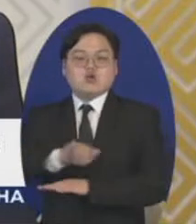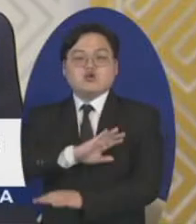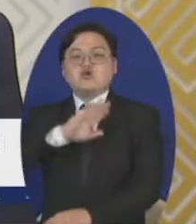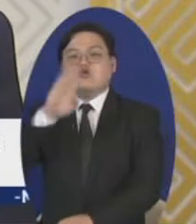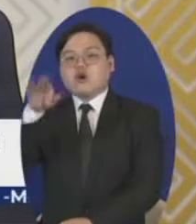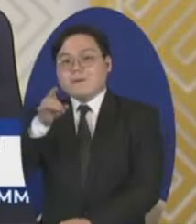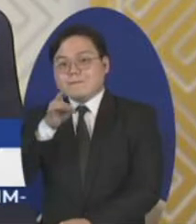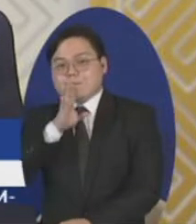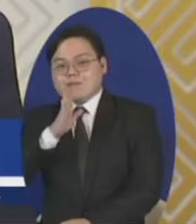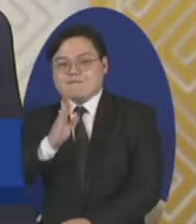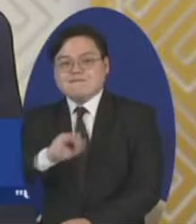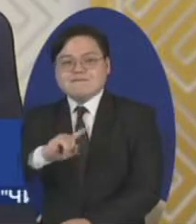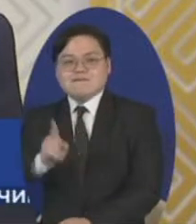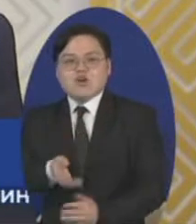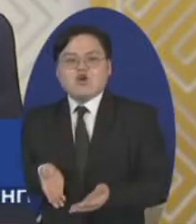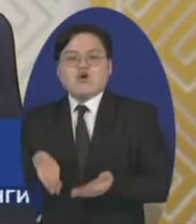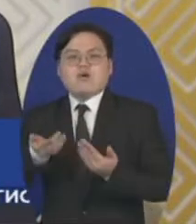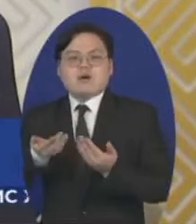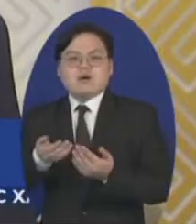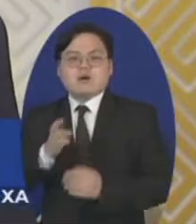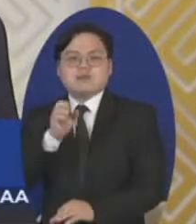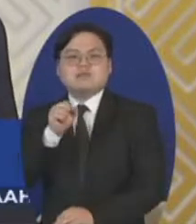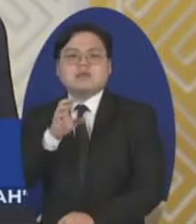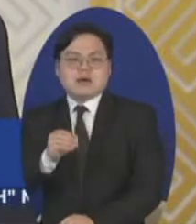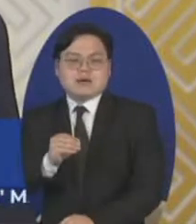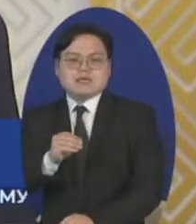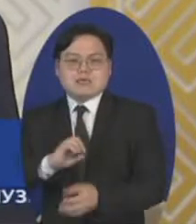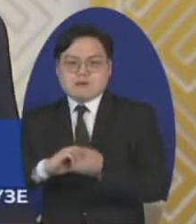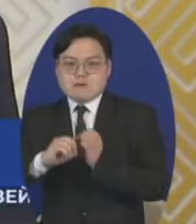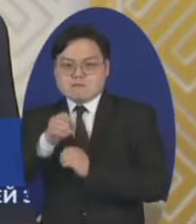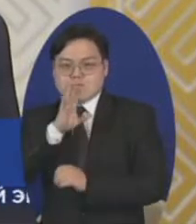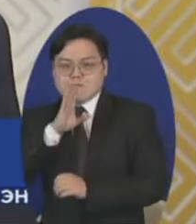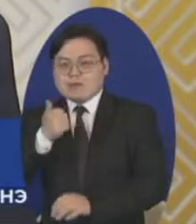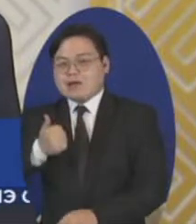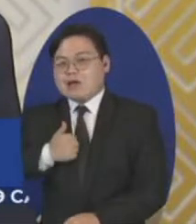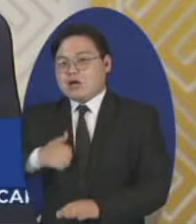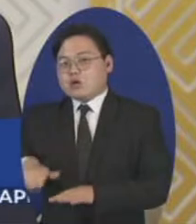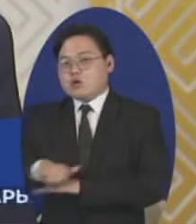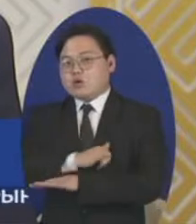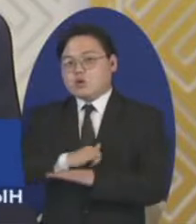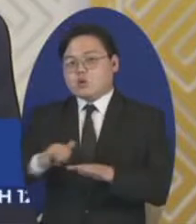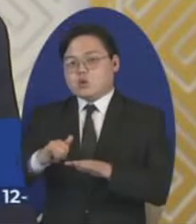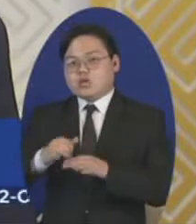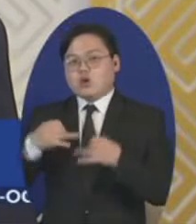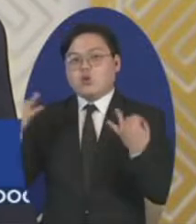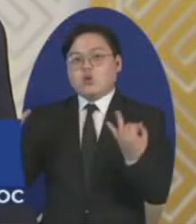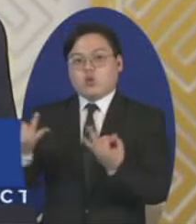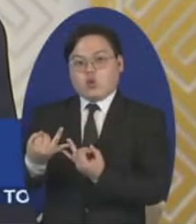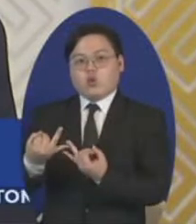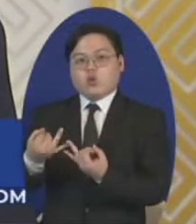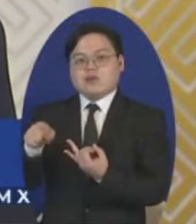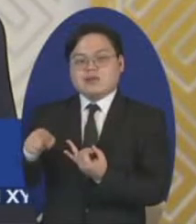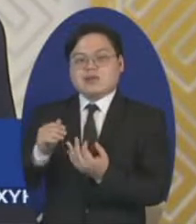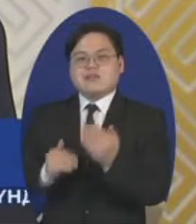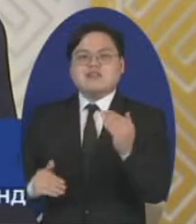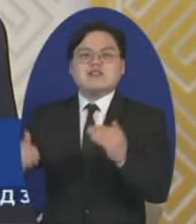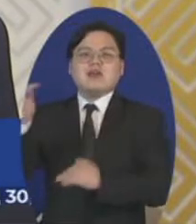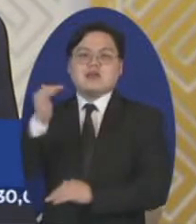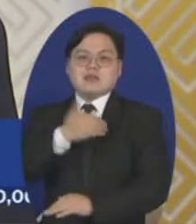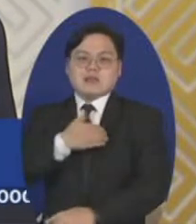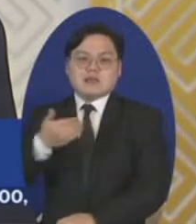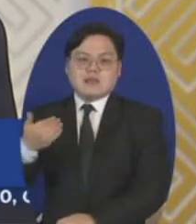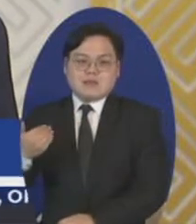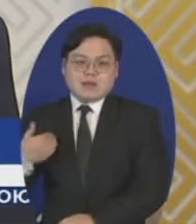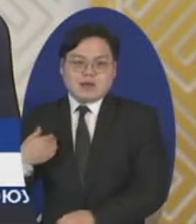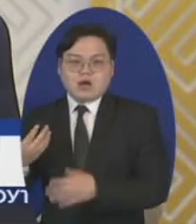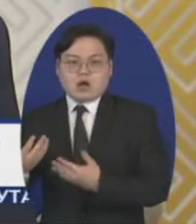хөнгөлөлтийн асуудлыг бол нэлээд одоо өндөр түвшинд тавьж байна. За Канад улсын сенатын танхим буюу парламентын дээд танхимын дарга